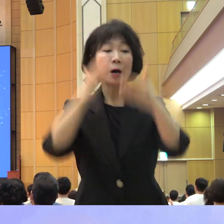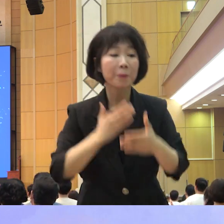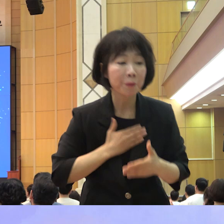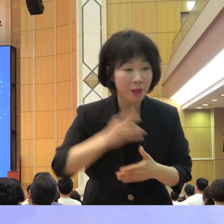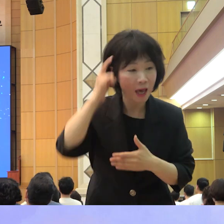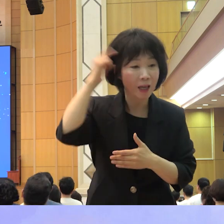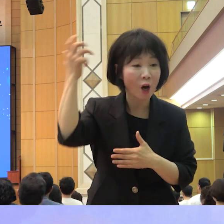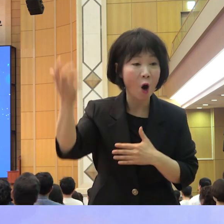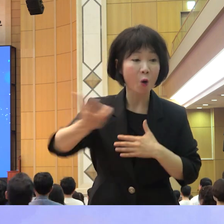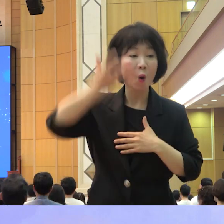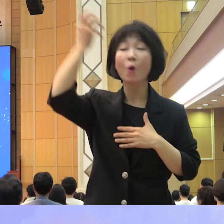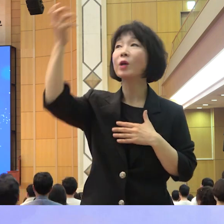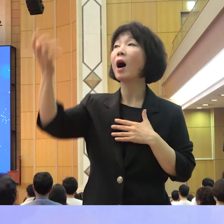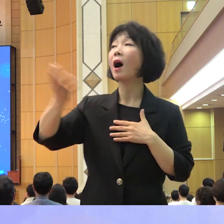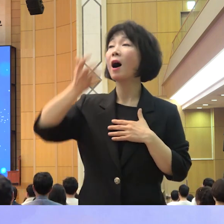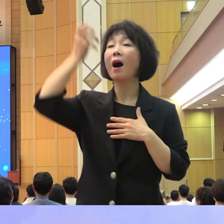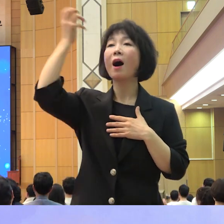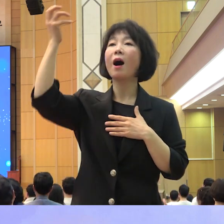감사합니다. 내